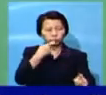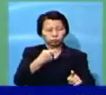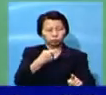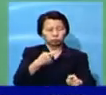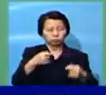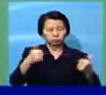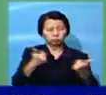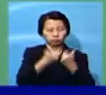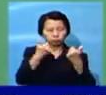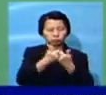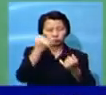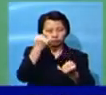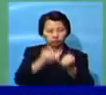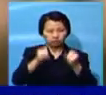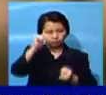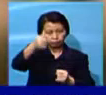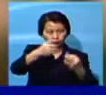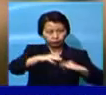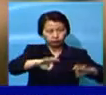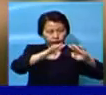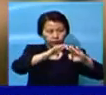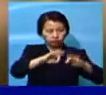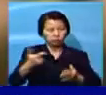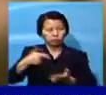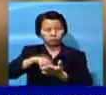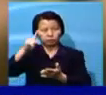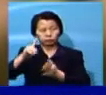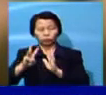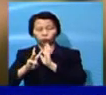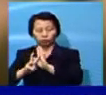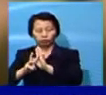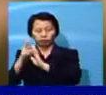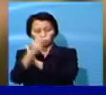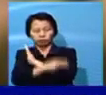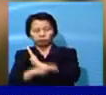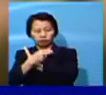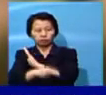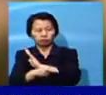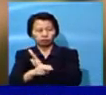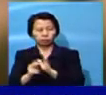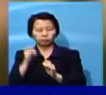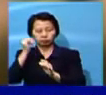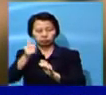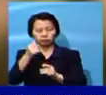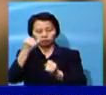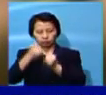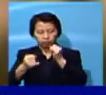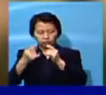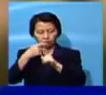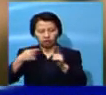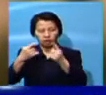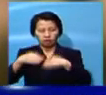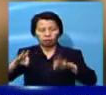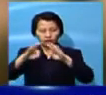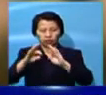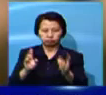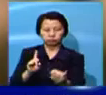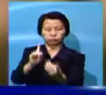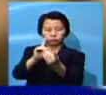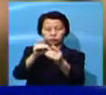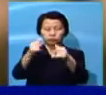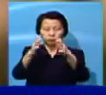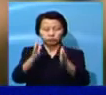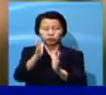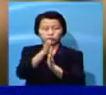pada saingan akhir esok seorang lagi wakil negara Safi Rusli yang turun Mara ke semor akhir esok bakal bertemu seorang lagi